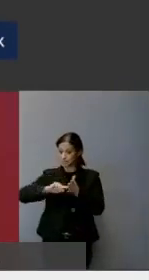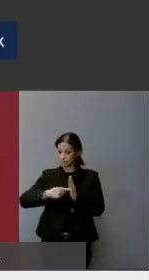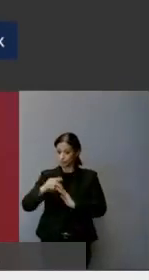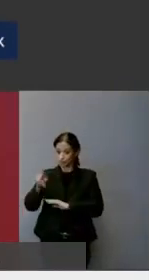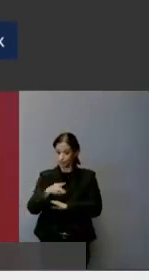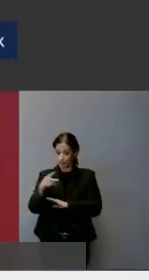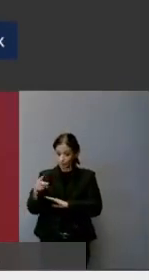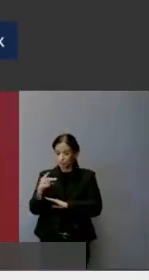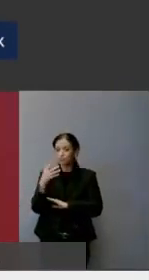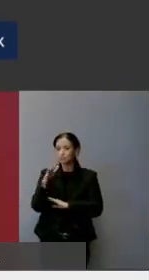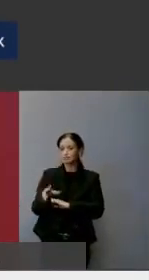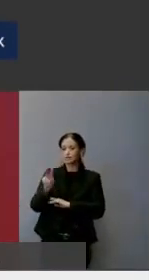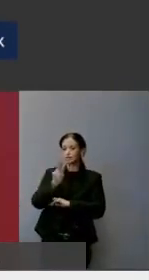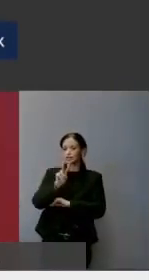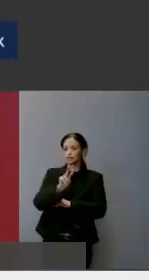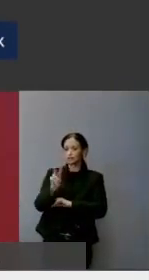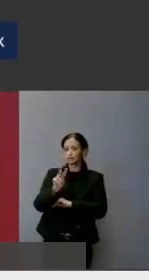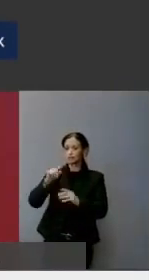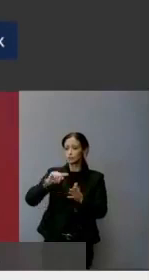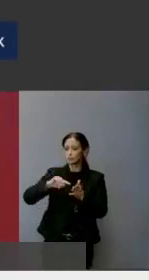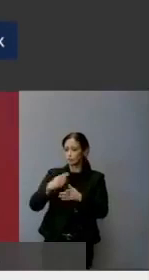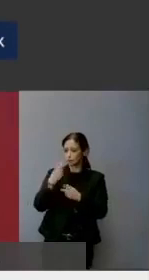2 milioni per la progettazione